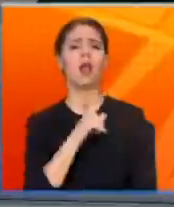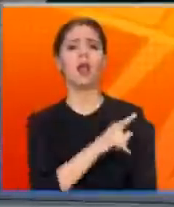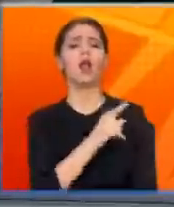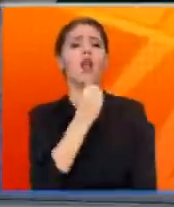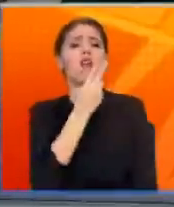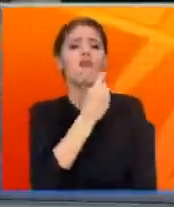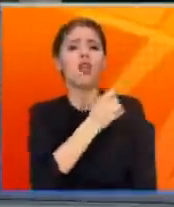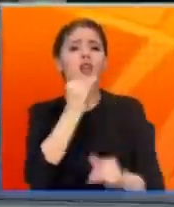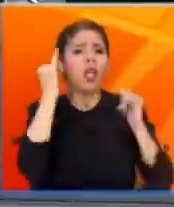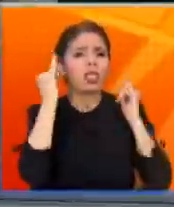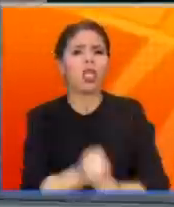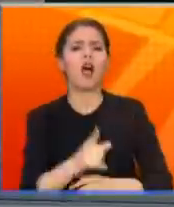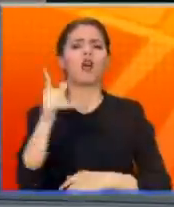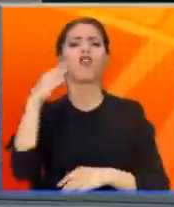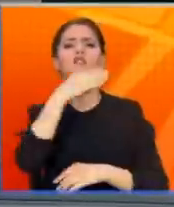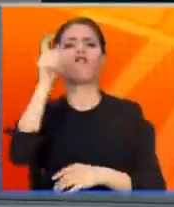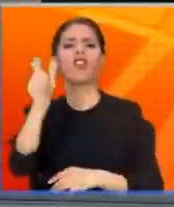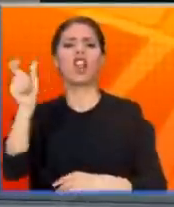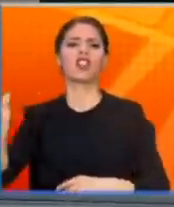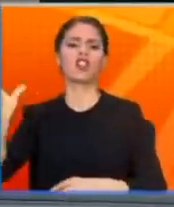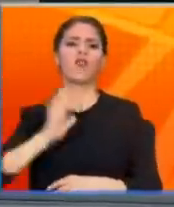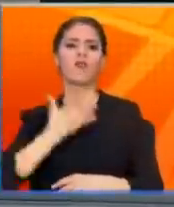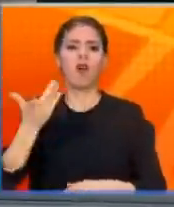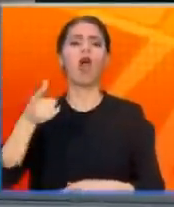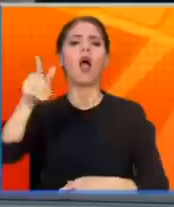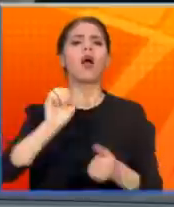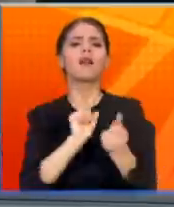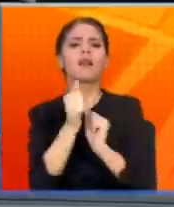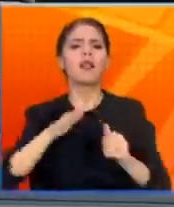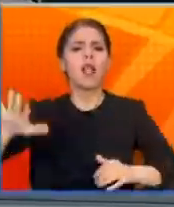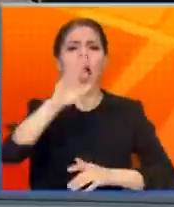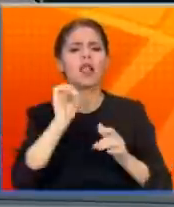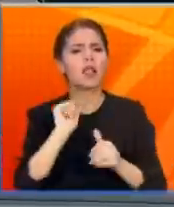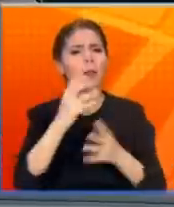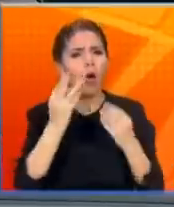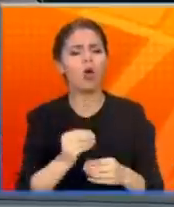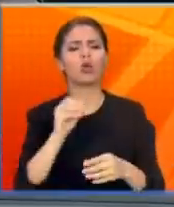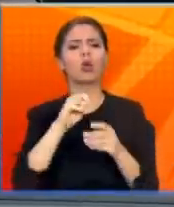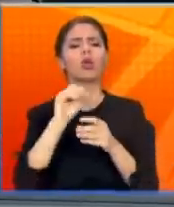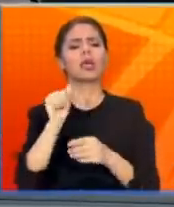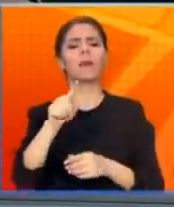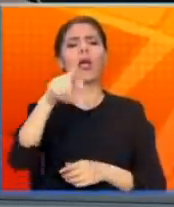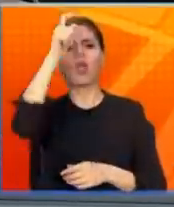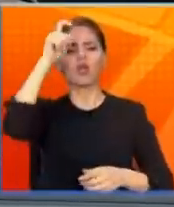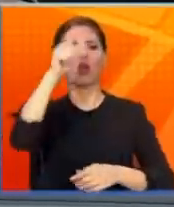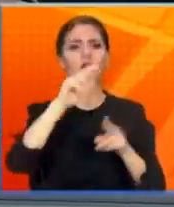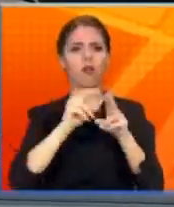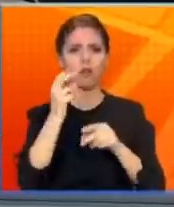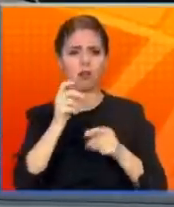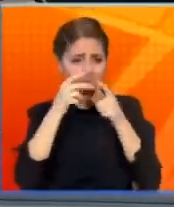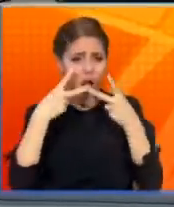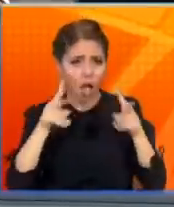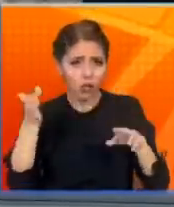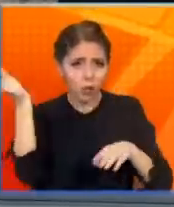Ve gelelim virüsten beter dediğimiz o fırsatçılara. Malum her krizde olduğu gibi Türkiye'de koronavirüs vakasının açıklanmasıyla